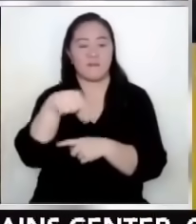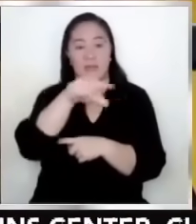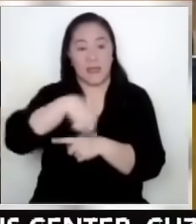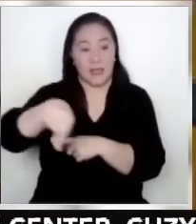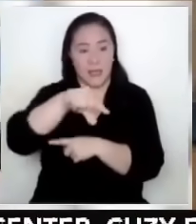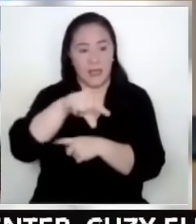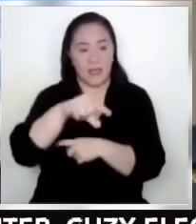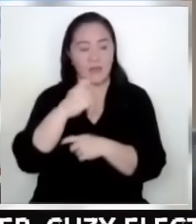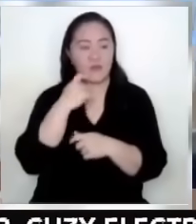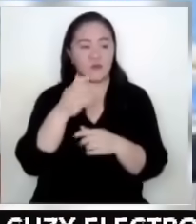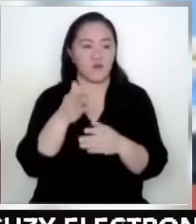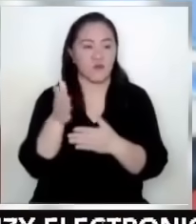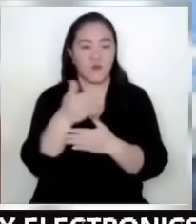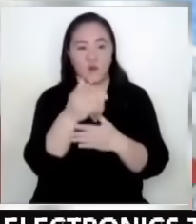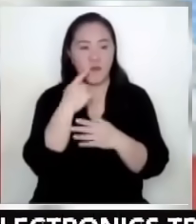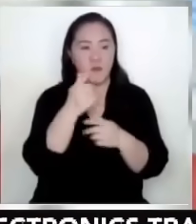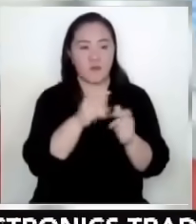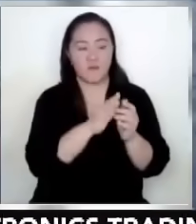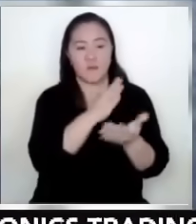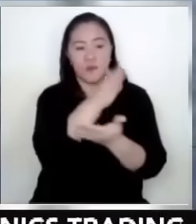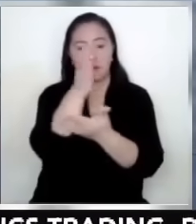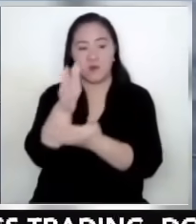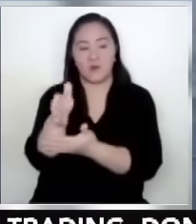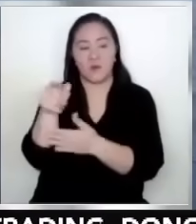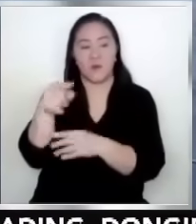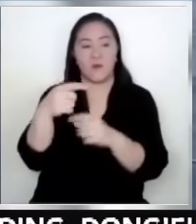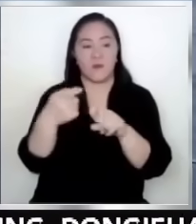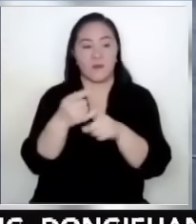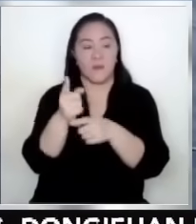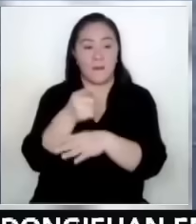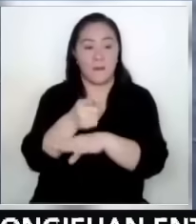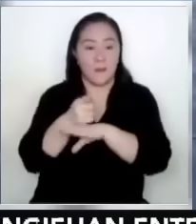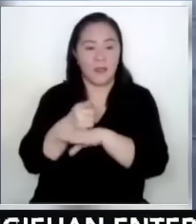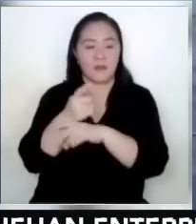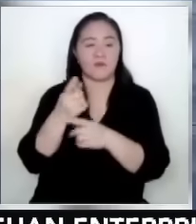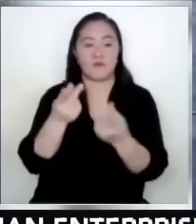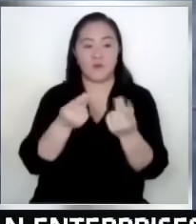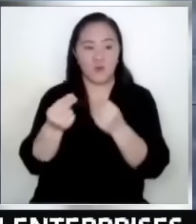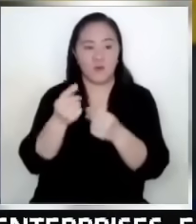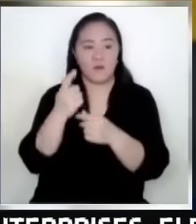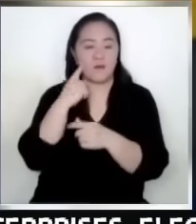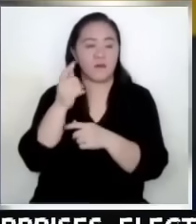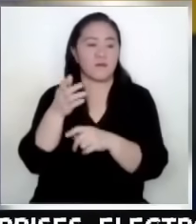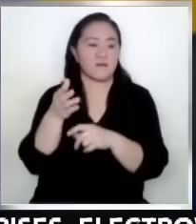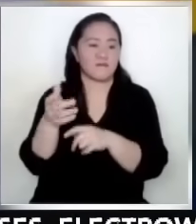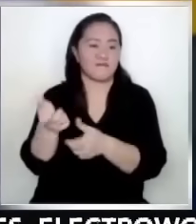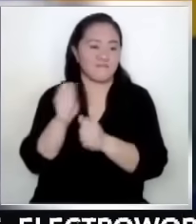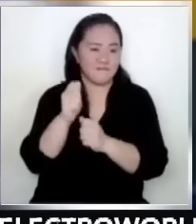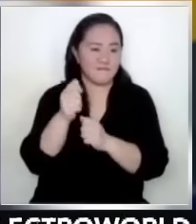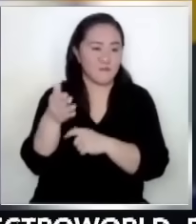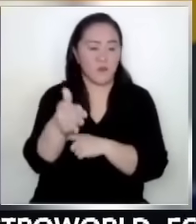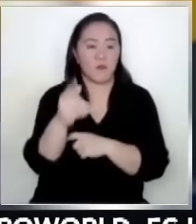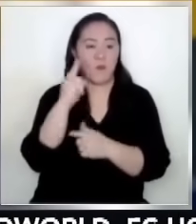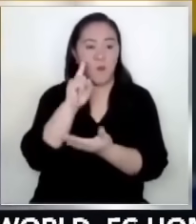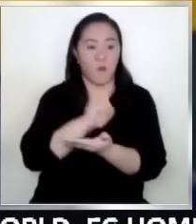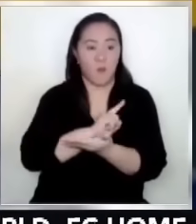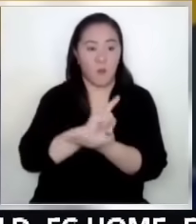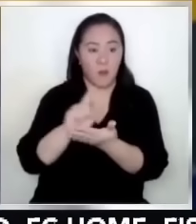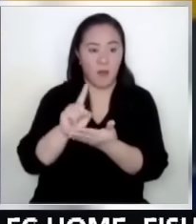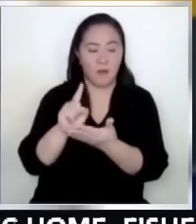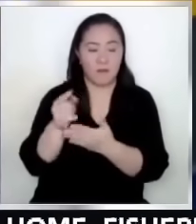ang pamilya sa Bataan para mapalapit dito. Dati pag ganitong abutin na kami ng isang linggo, may nahuli na kami ng